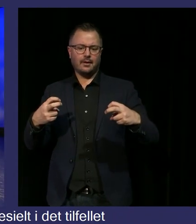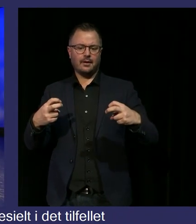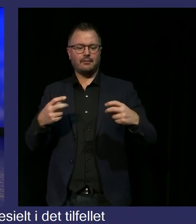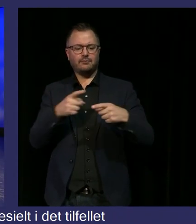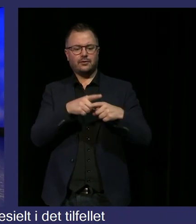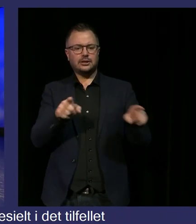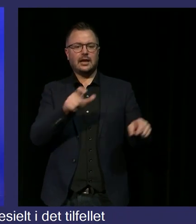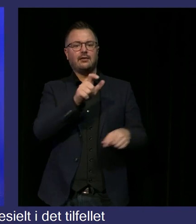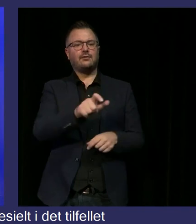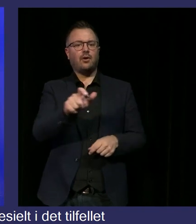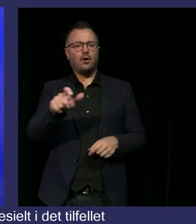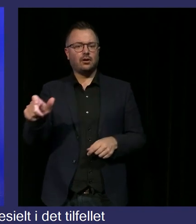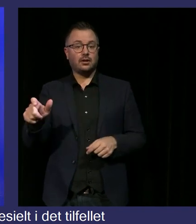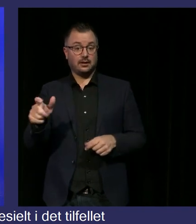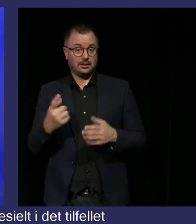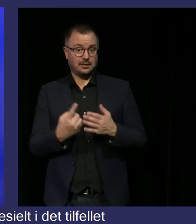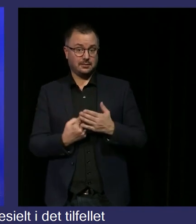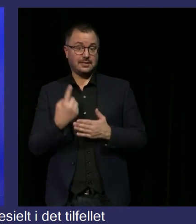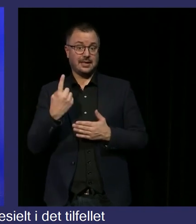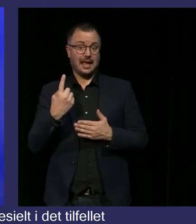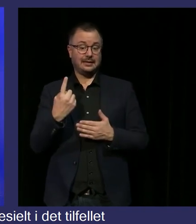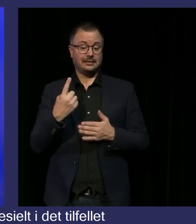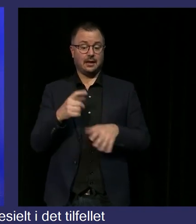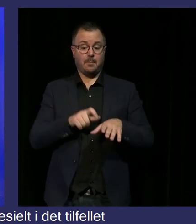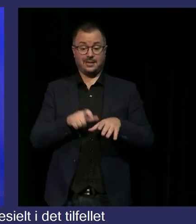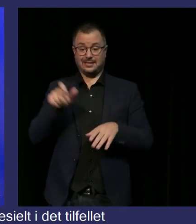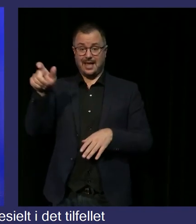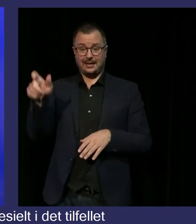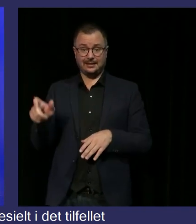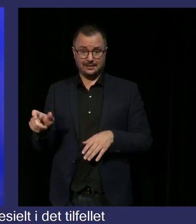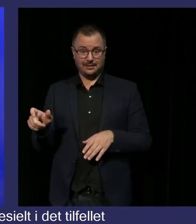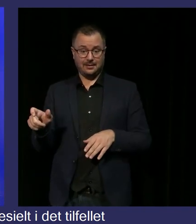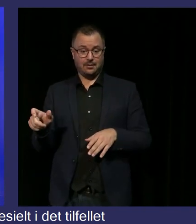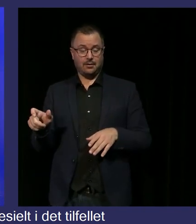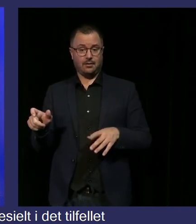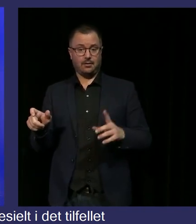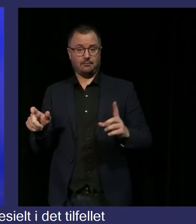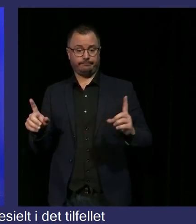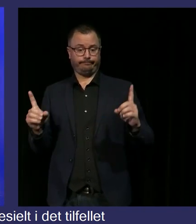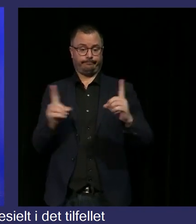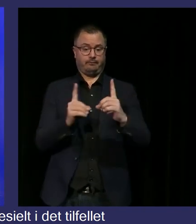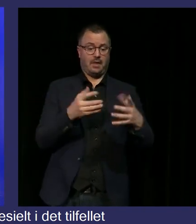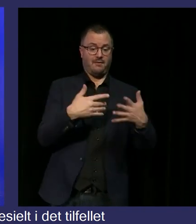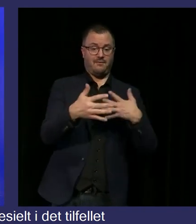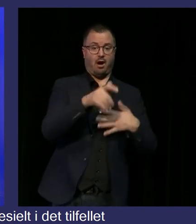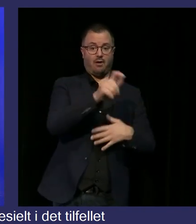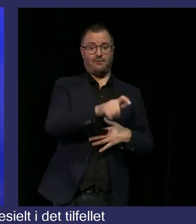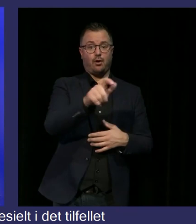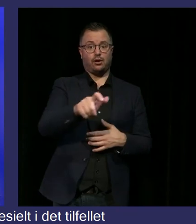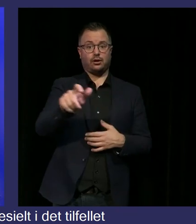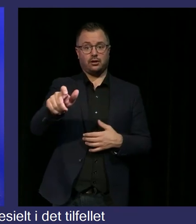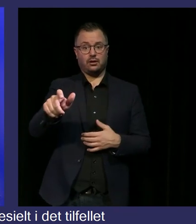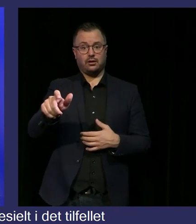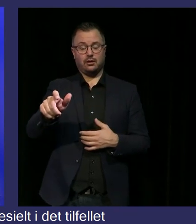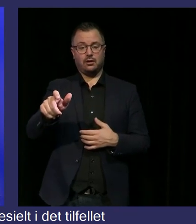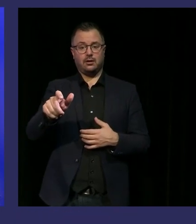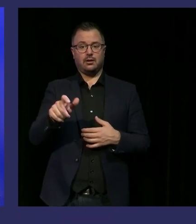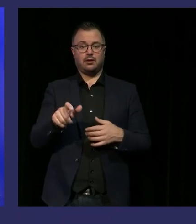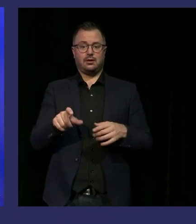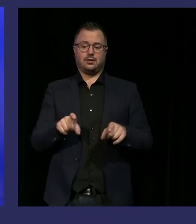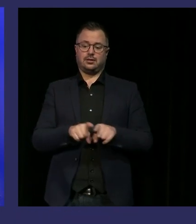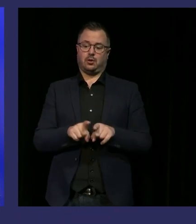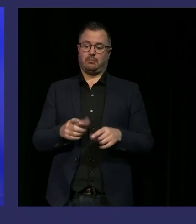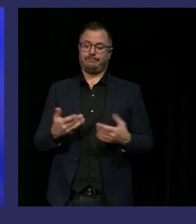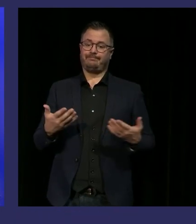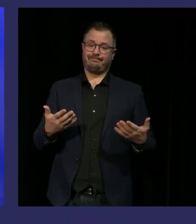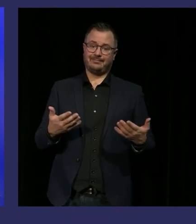forskjellige folk, og da spesielt I det tilfellet pasienten og fagfolkene, som utrolig nyttig